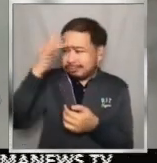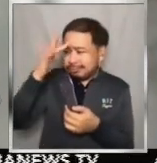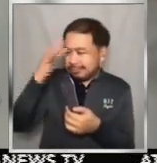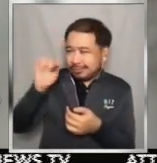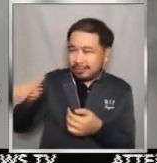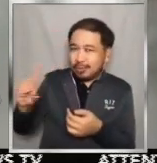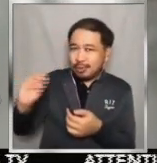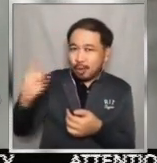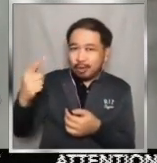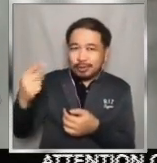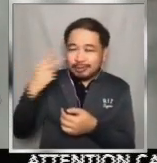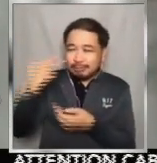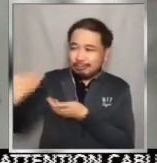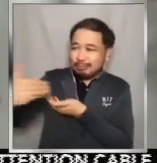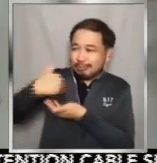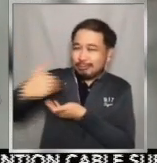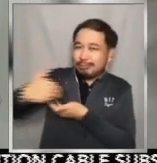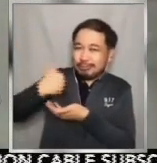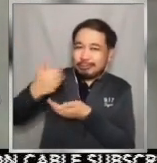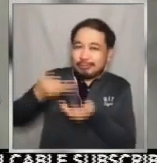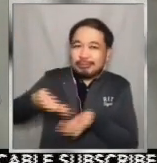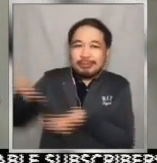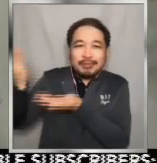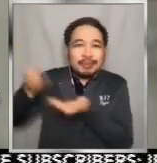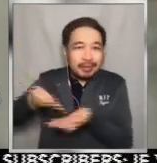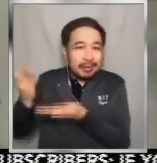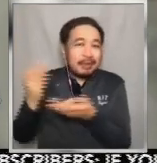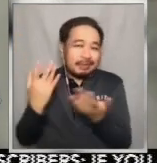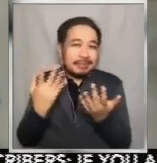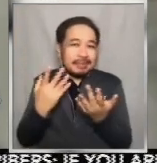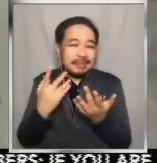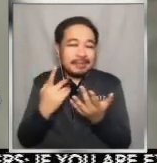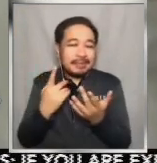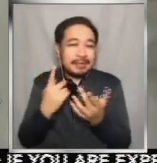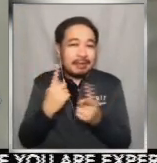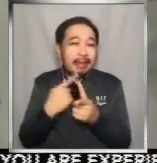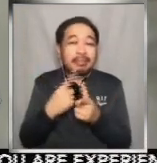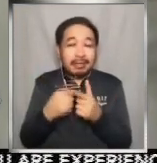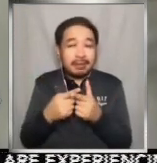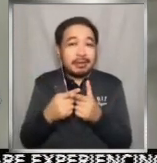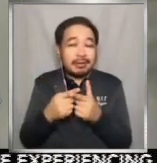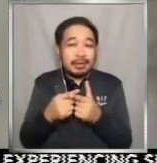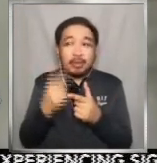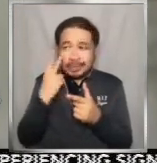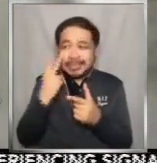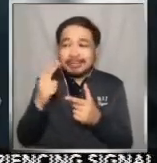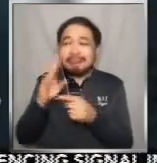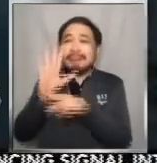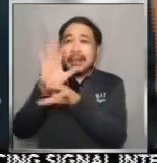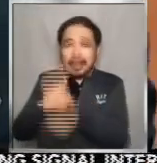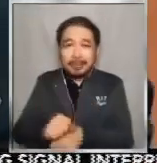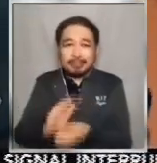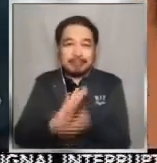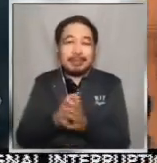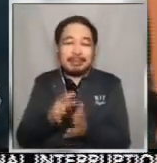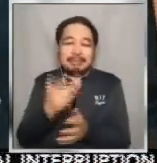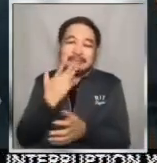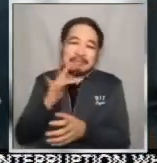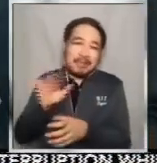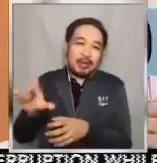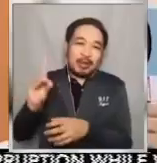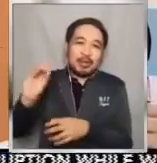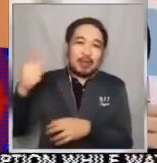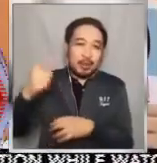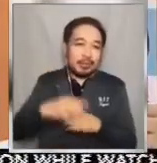Sinusundo niya ako. Then, ayun, tapos nahilig na ako sa mga dogs. Isa si Aiai sa